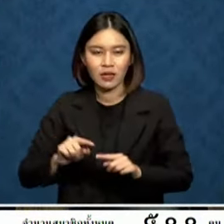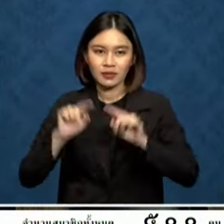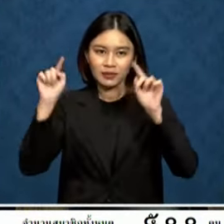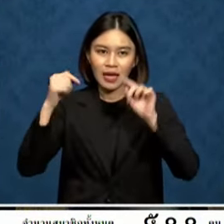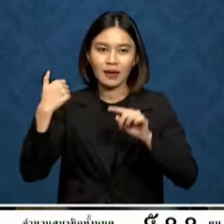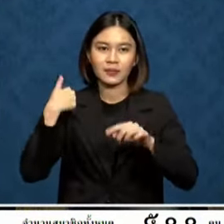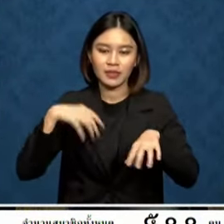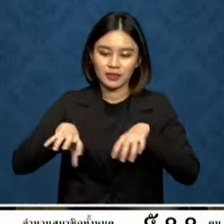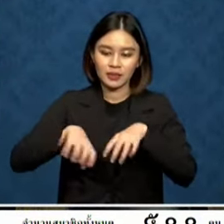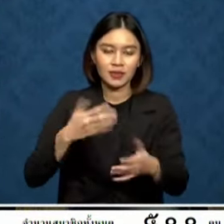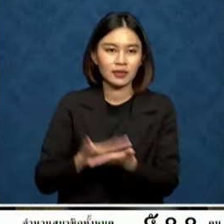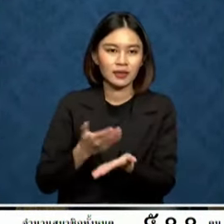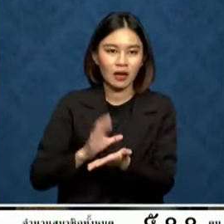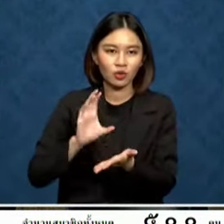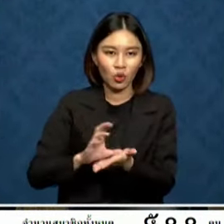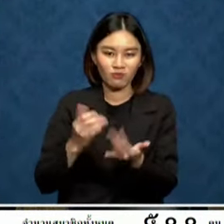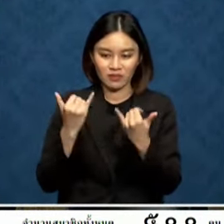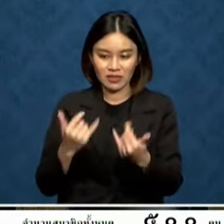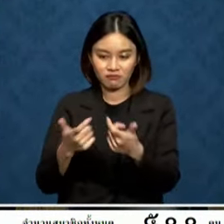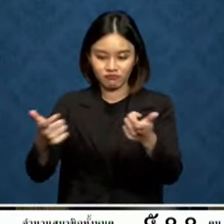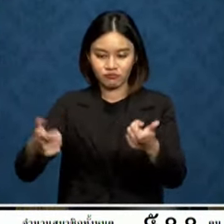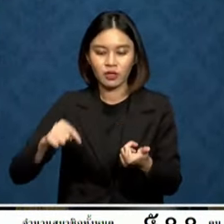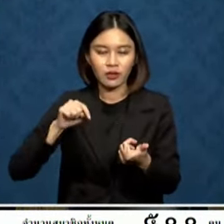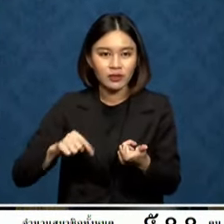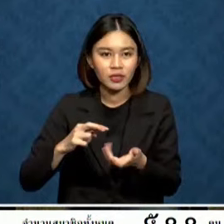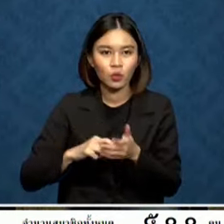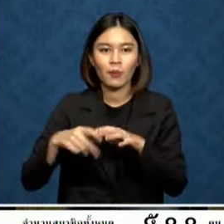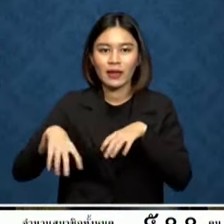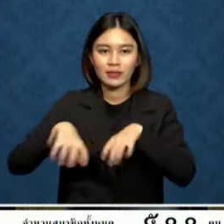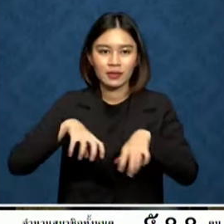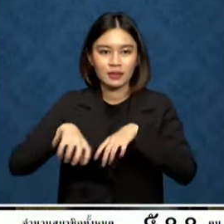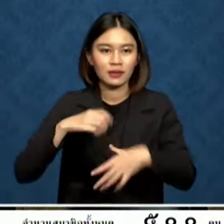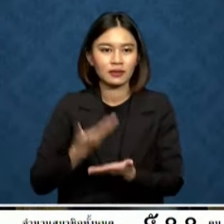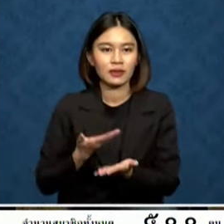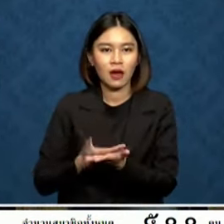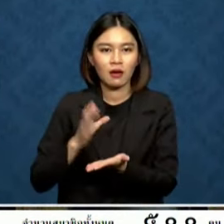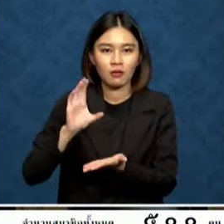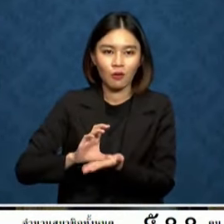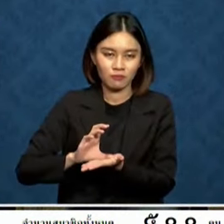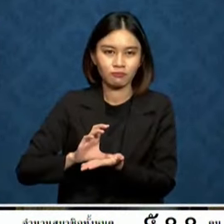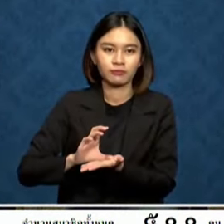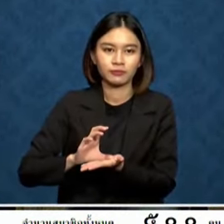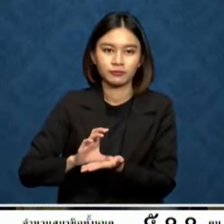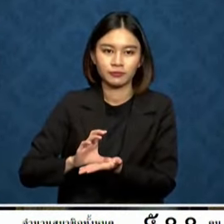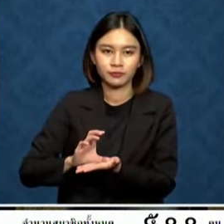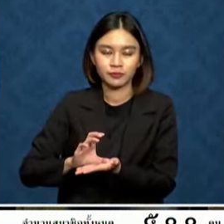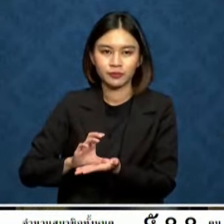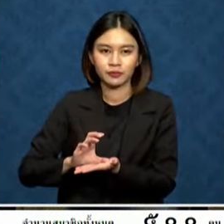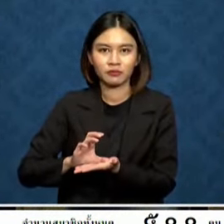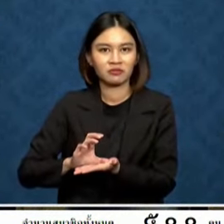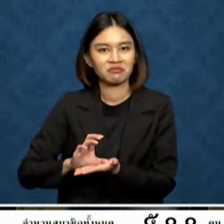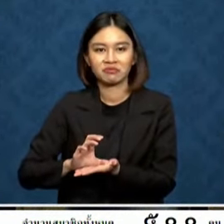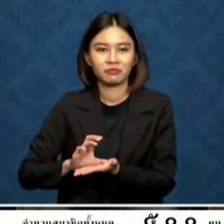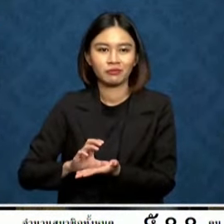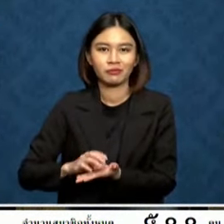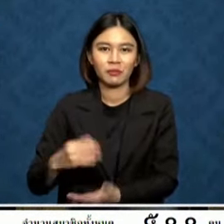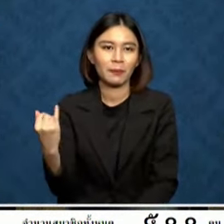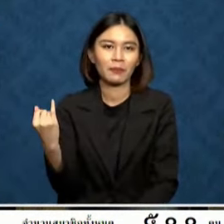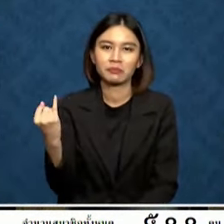จัดสรรงบประมานอย่างที่เห็นนี้จึงเป็นการจัดงบประมาณที่มักง่ายที่สุด